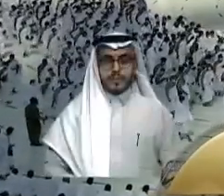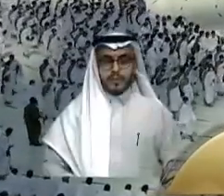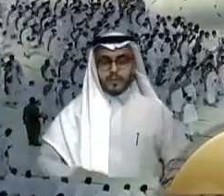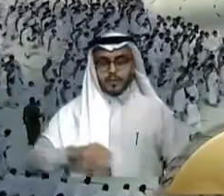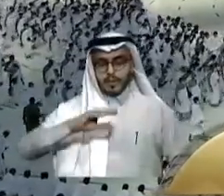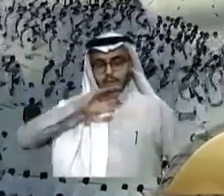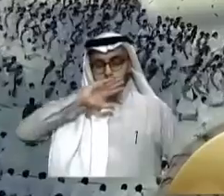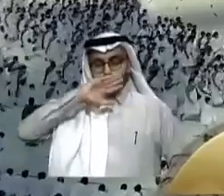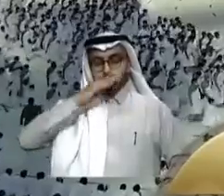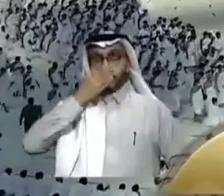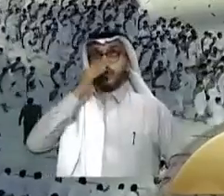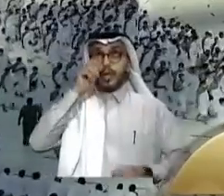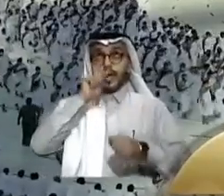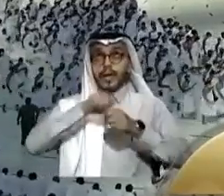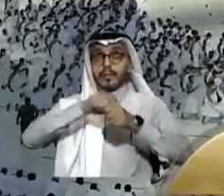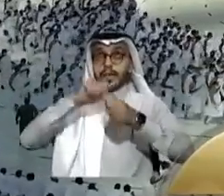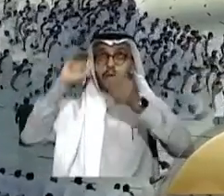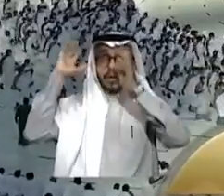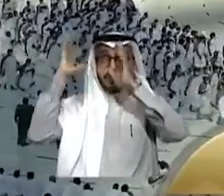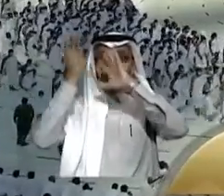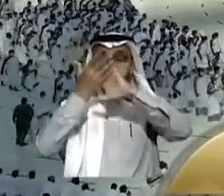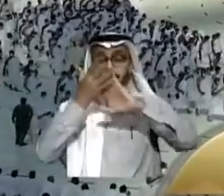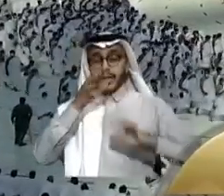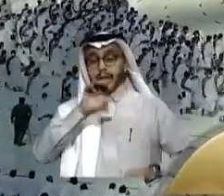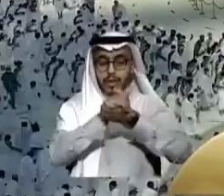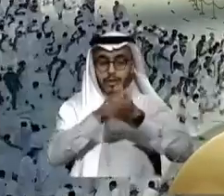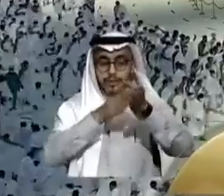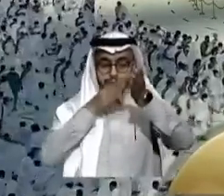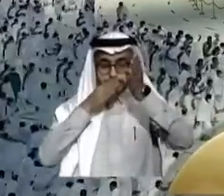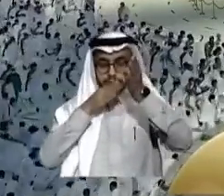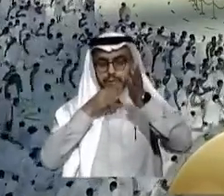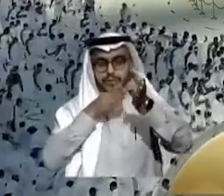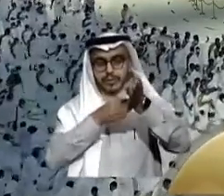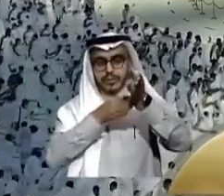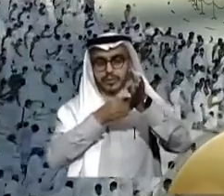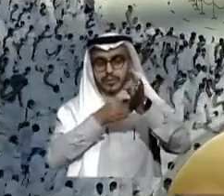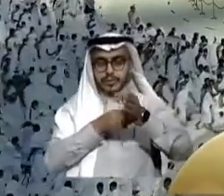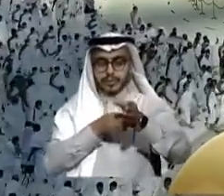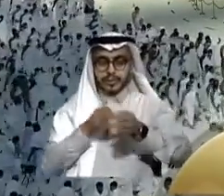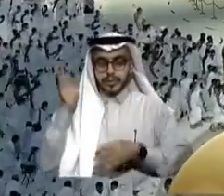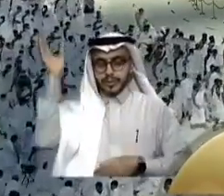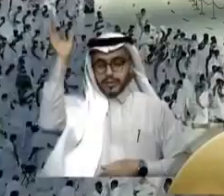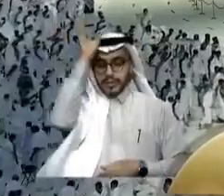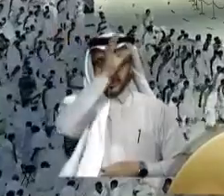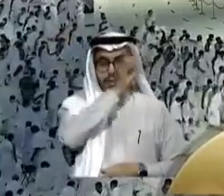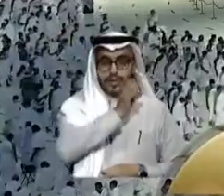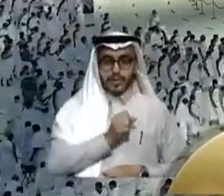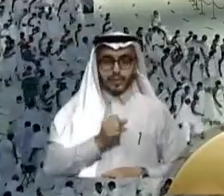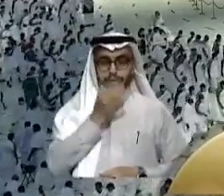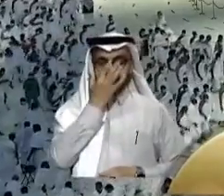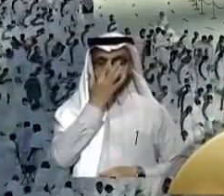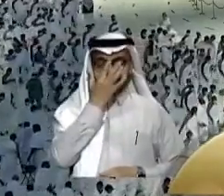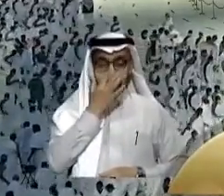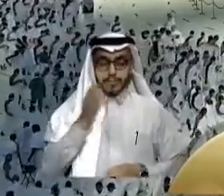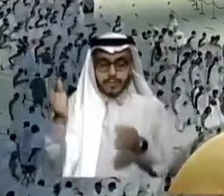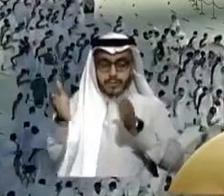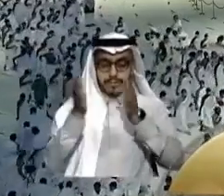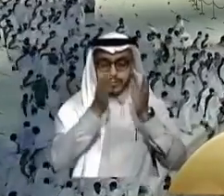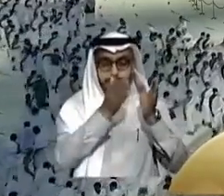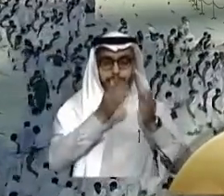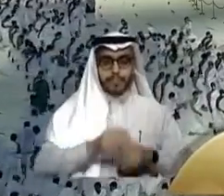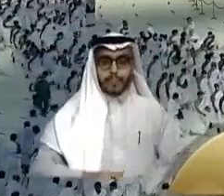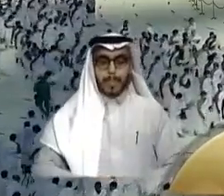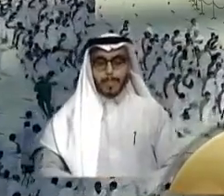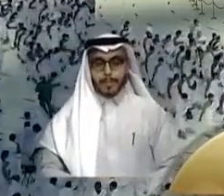الحمد لله رب العالمين، الرحمن الرحيم، وتابعيهم بإحسان إلى يوم الدين، أما